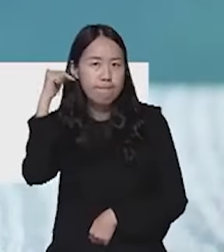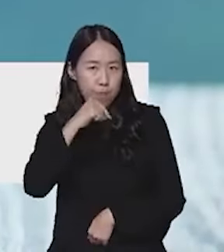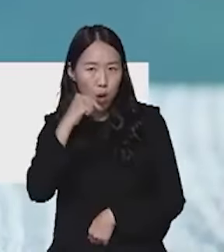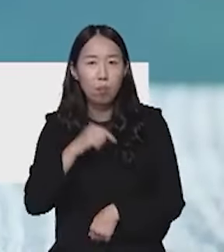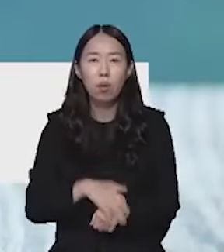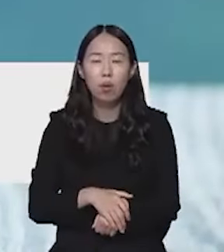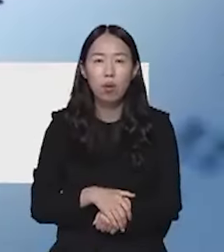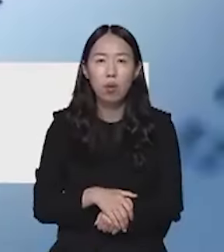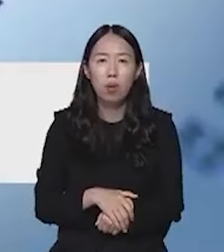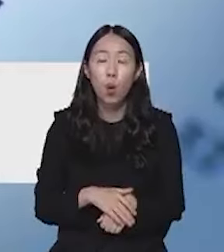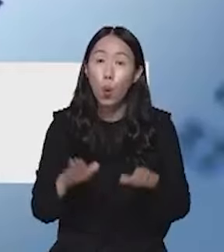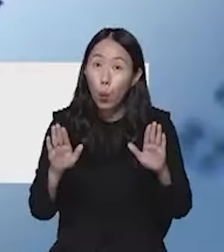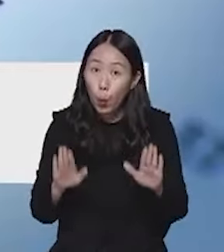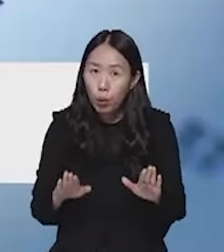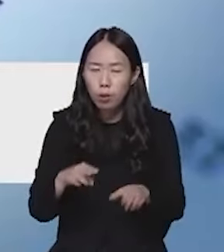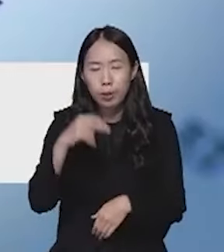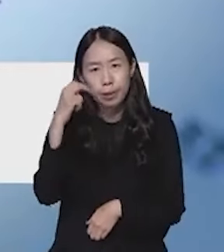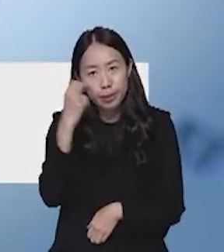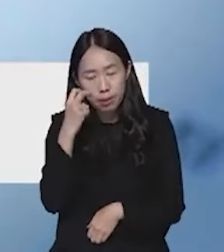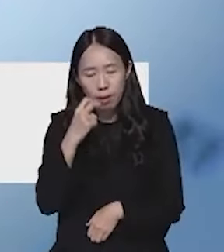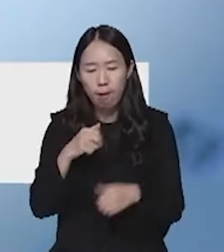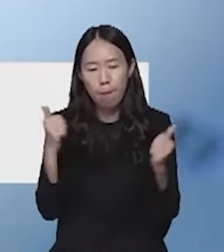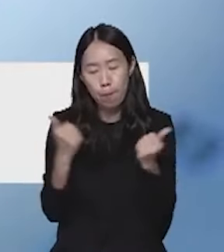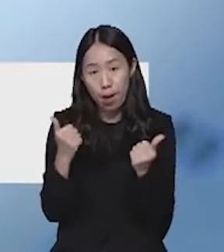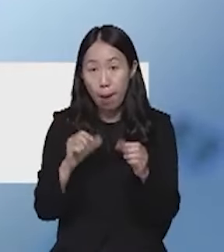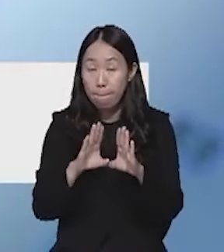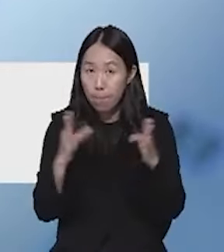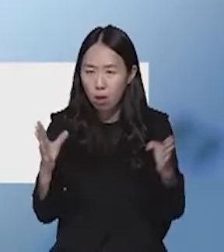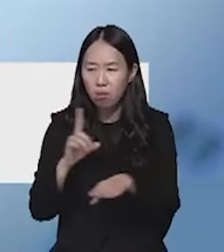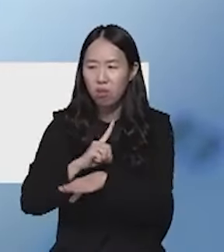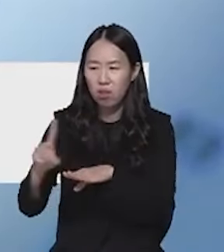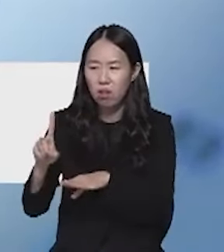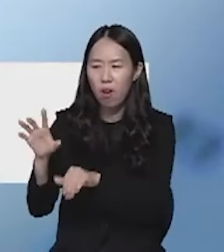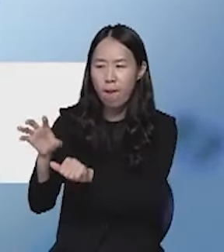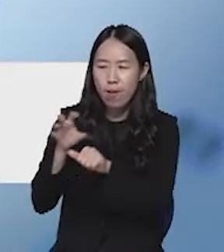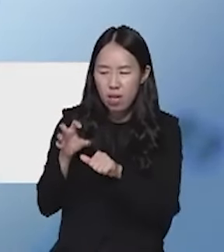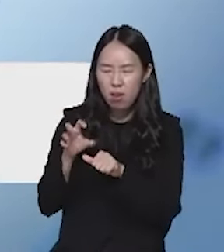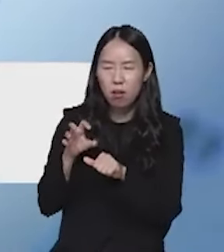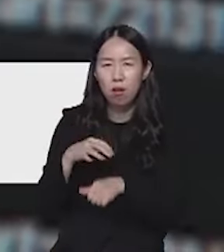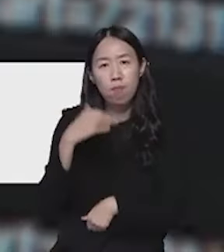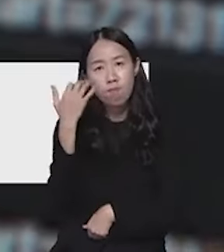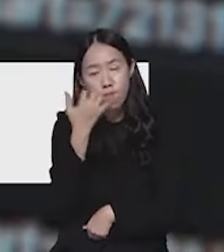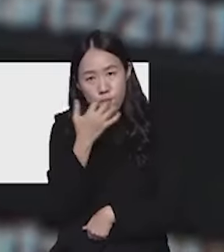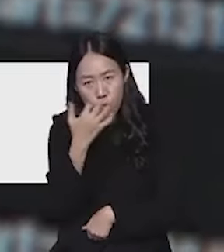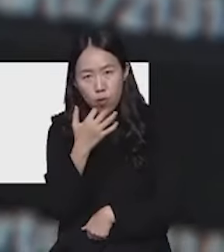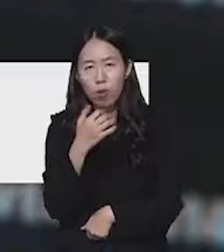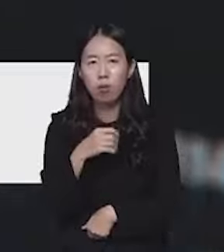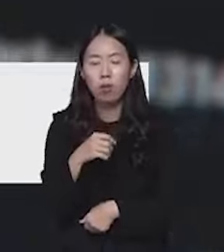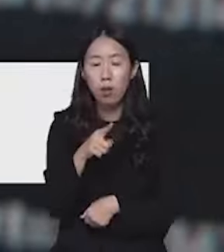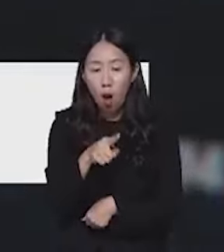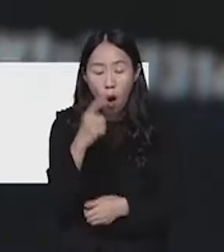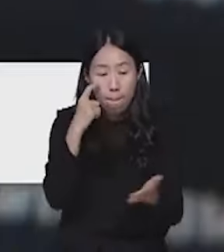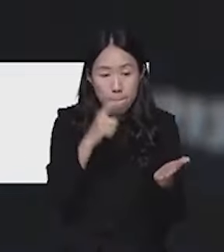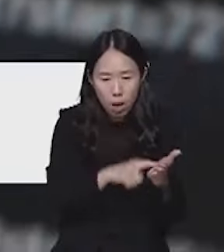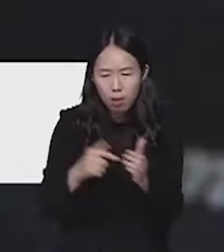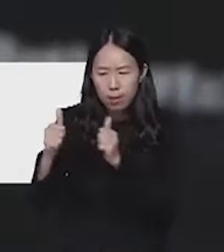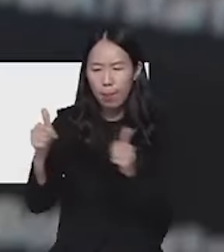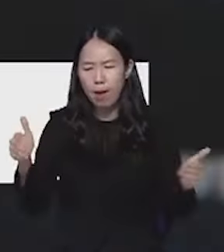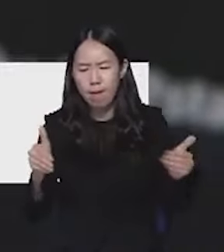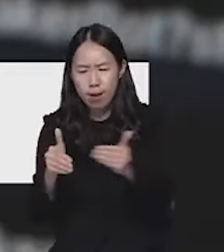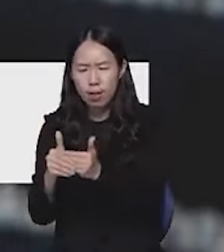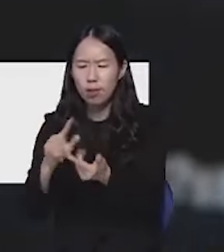검찰과 경찰은 오늘 수사실무협의회를 열고 디지털 성착취 범죄 발생 때부터 재판까지 긴밀하게